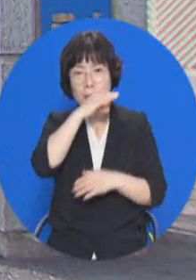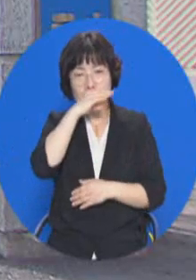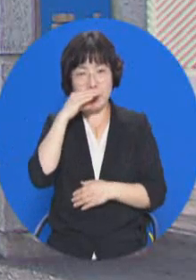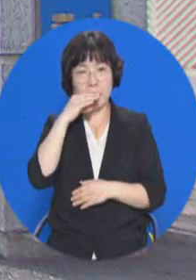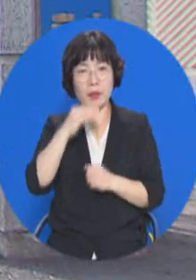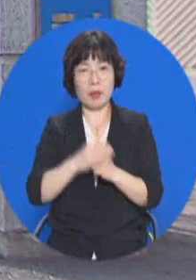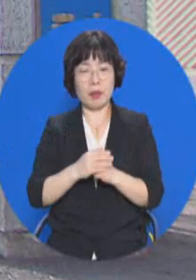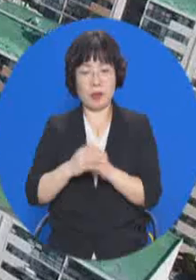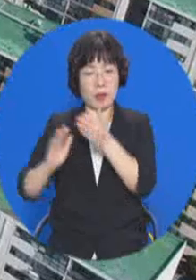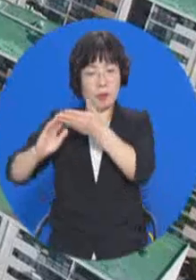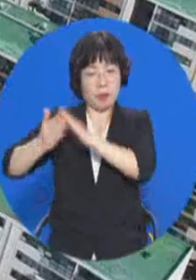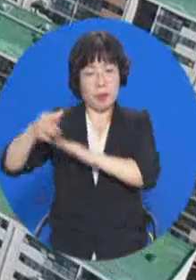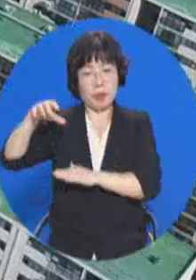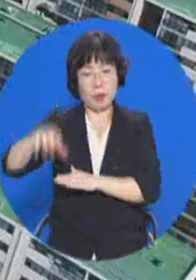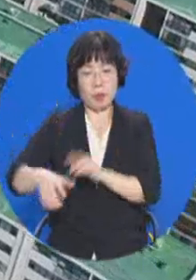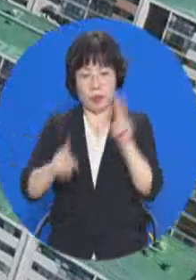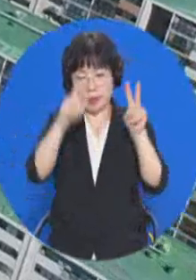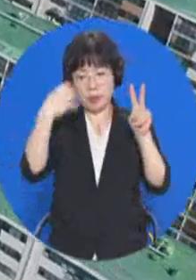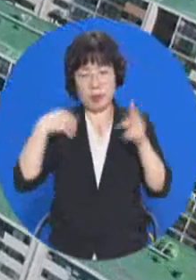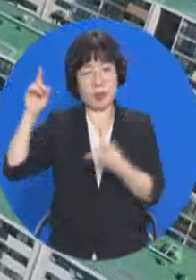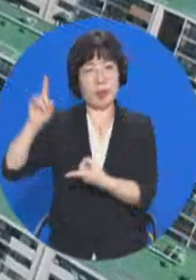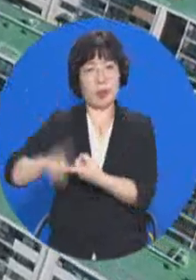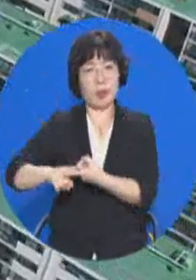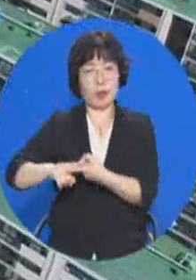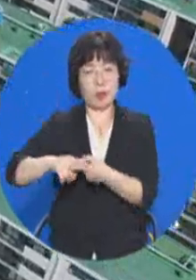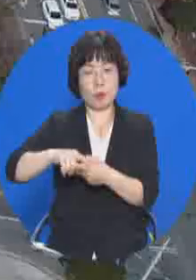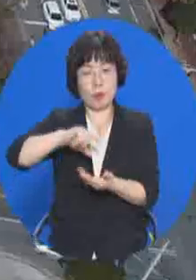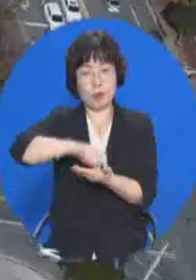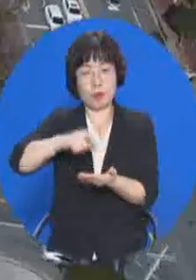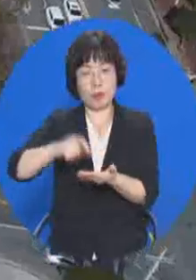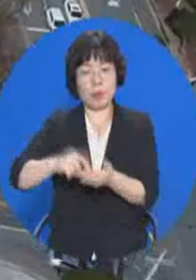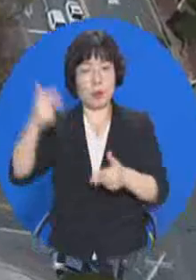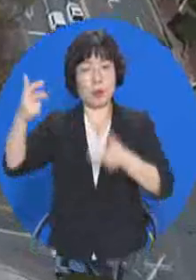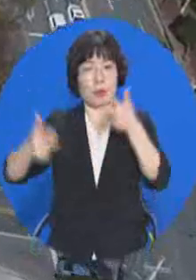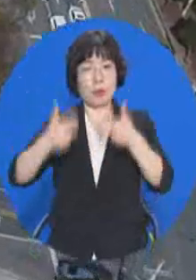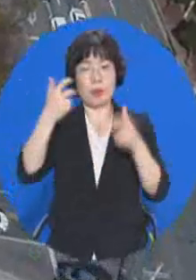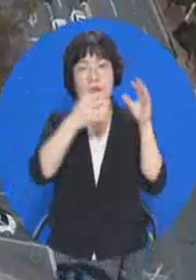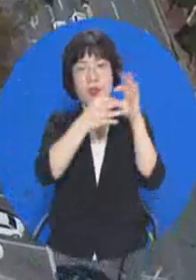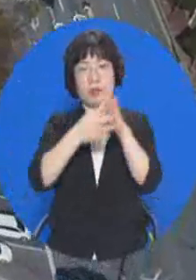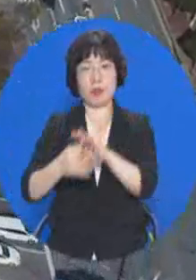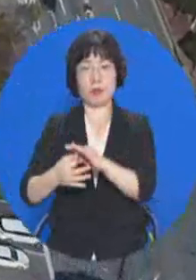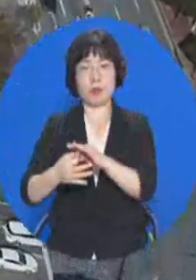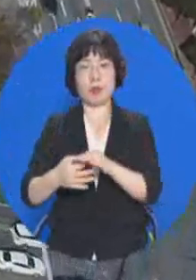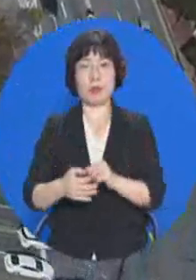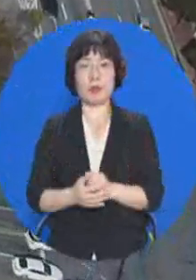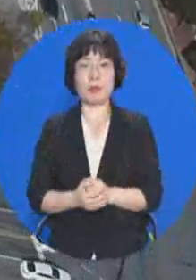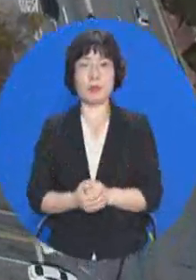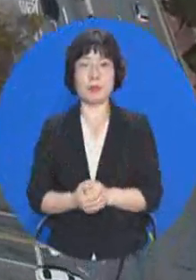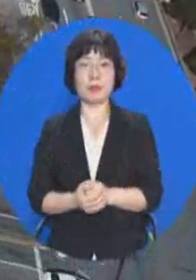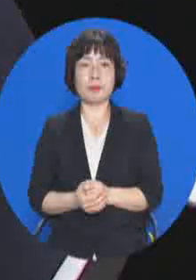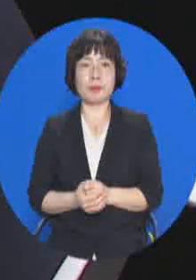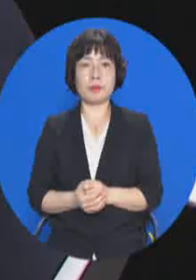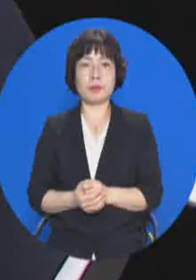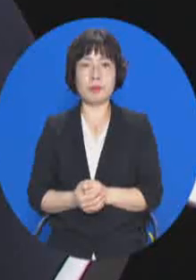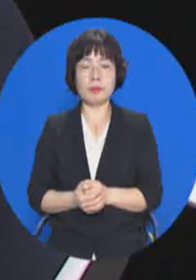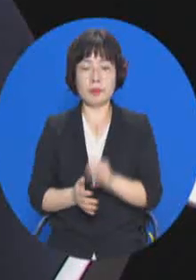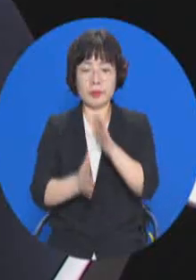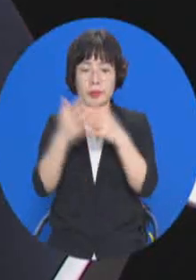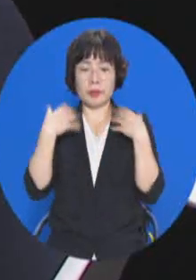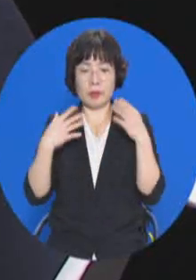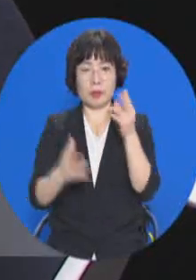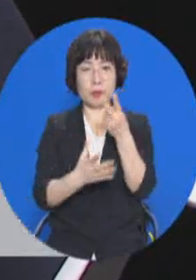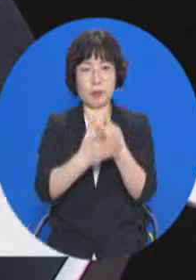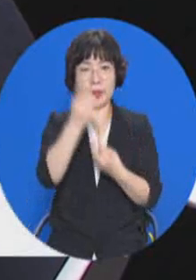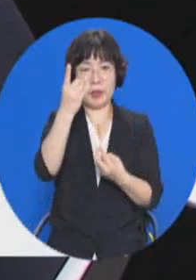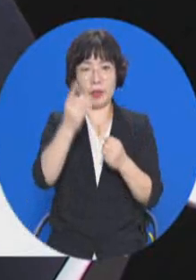바람직한지 원도심에 이 청사를 두는 게 적절한지에 대해서도 양측의 시각은 확연한 차이를 보였습니다. 청사 통합을